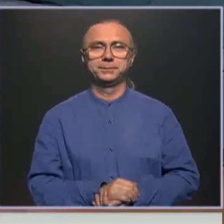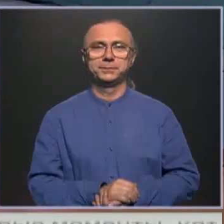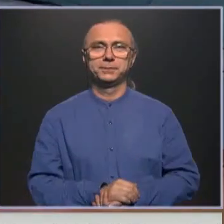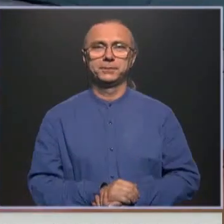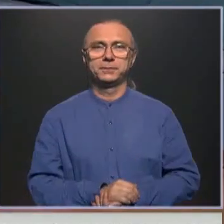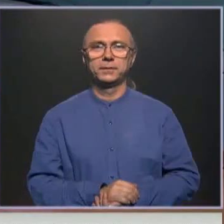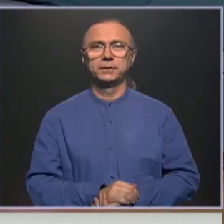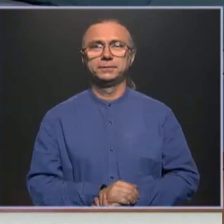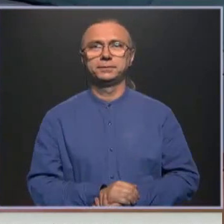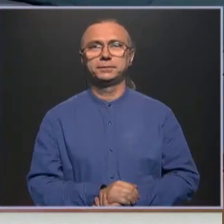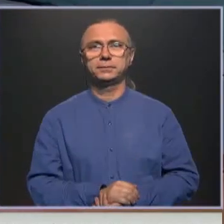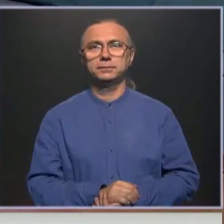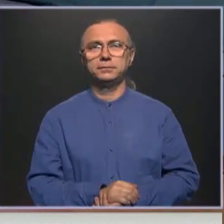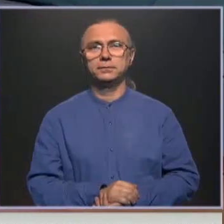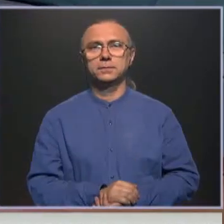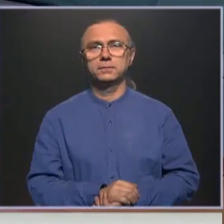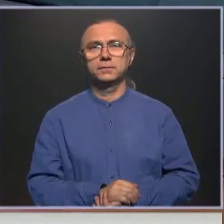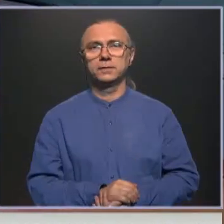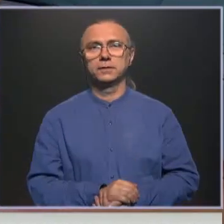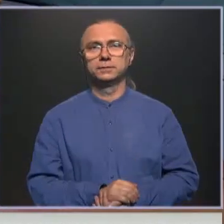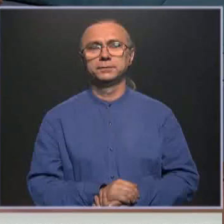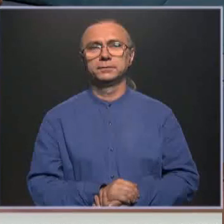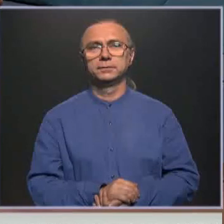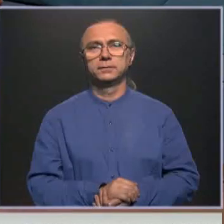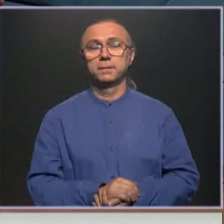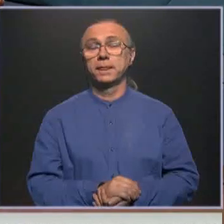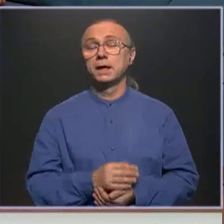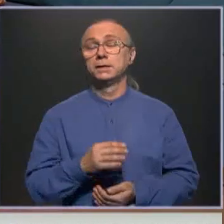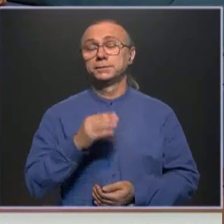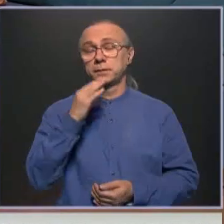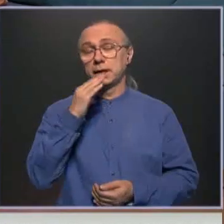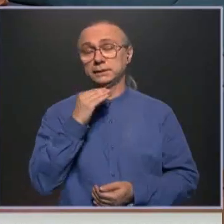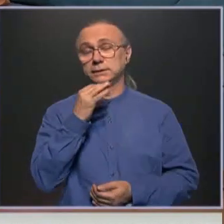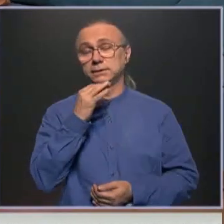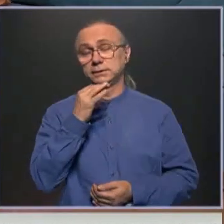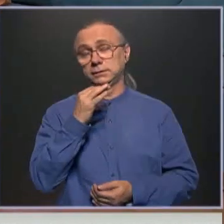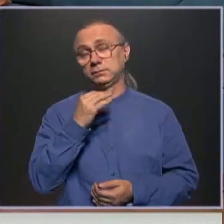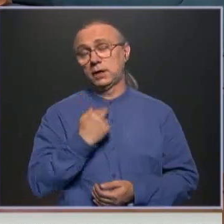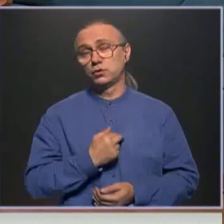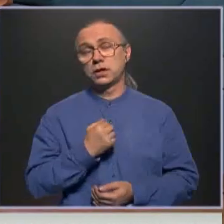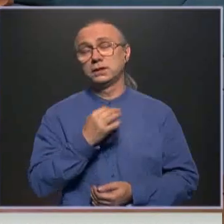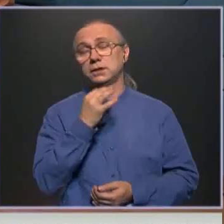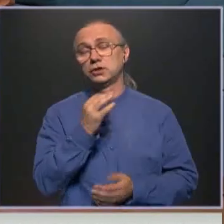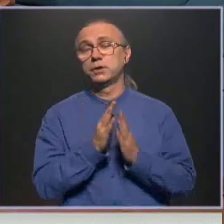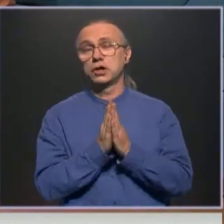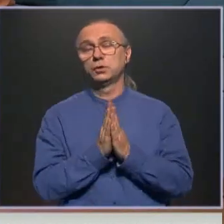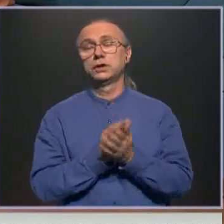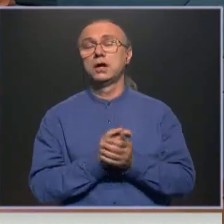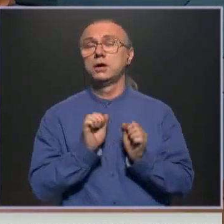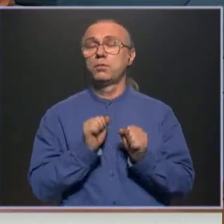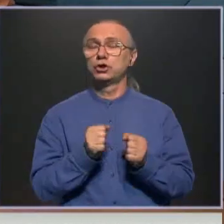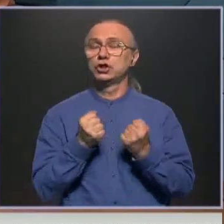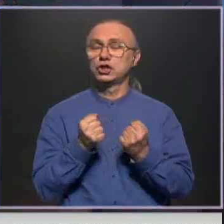голос садится, поэтому сейчас слово передадим отцу Стахию очень быстро. Батюшка, здравствуйте, скажите, пожалуйста, можно ли держать в квартире, в